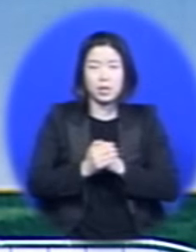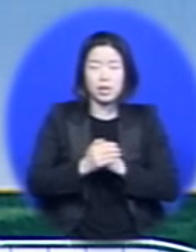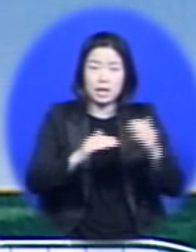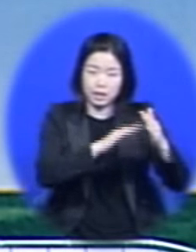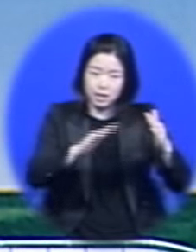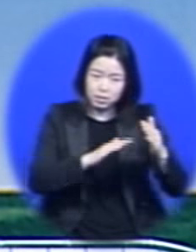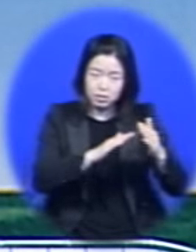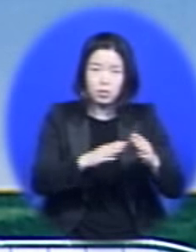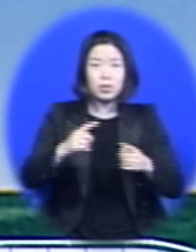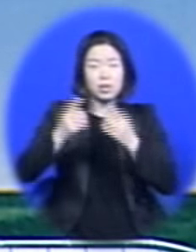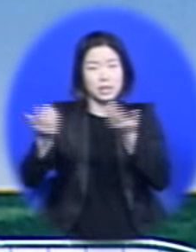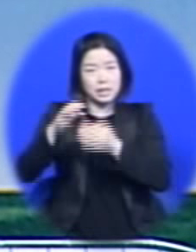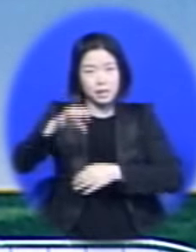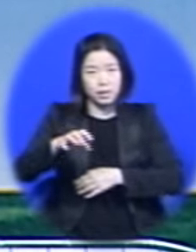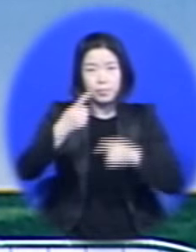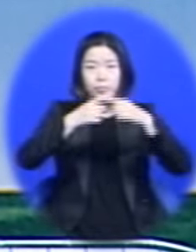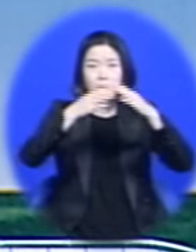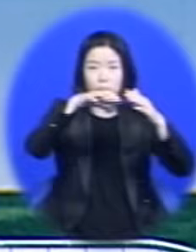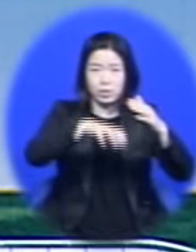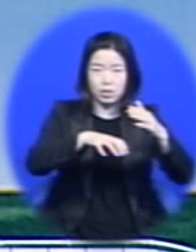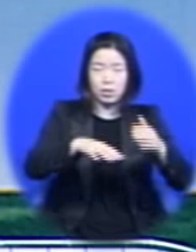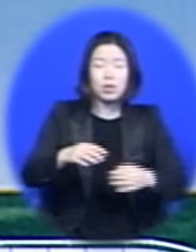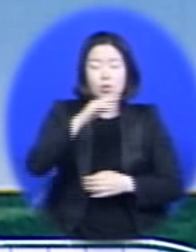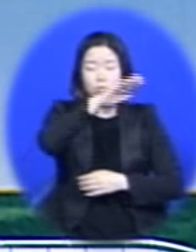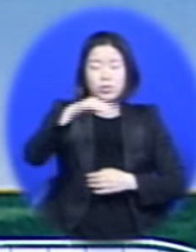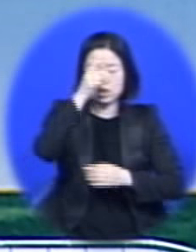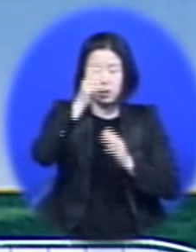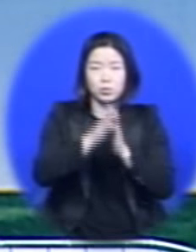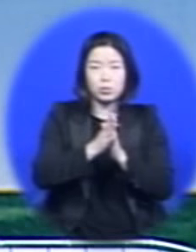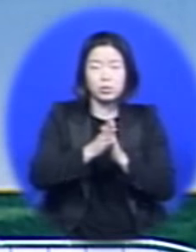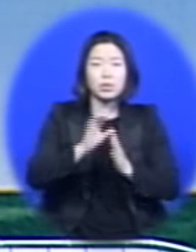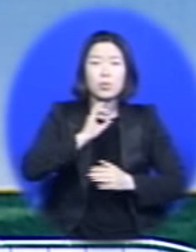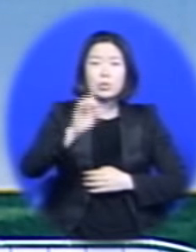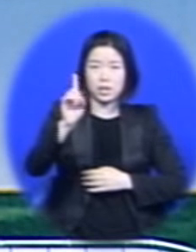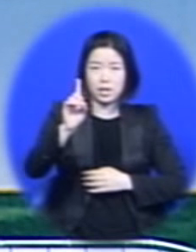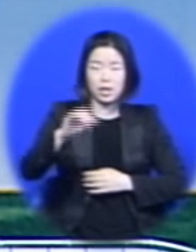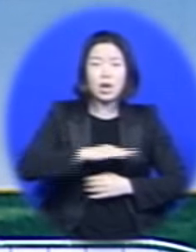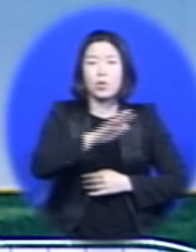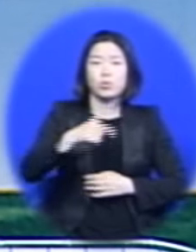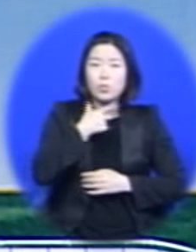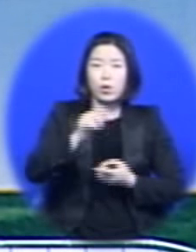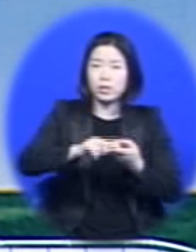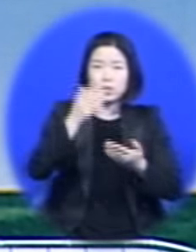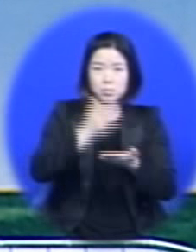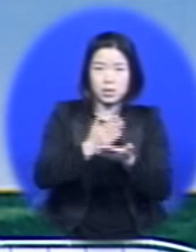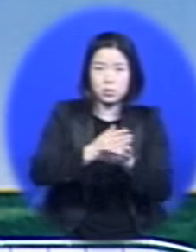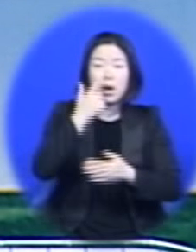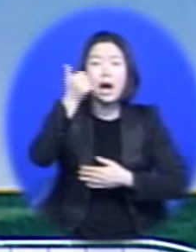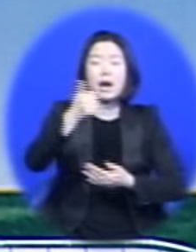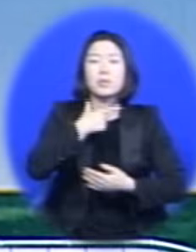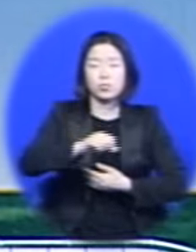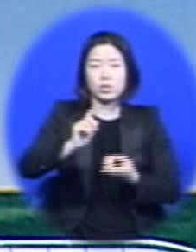직장에서나 교회에서나 우리의 기도는 오직 하나입니다. 나의 원대로 마옵시고 아버지 원대로 하옵소서.